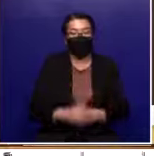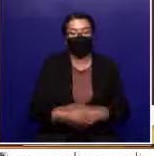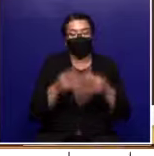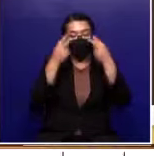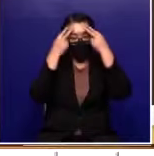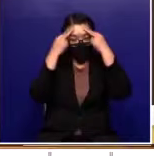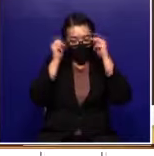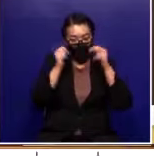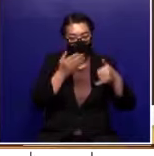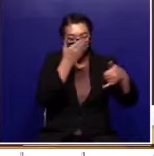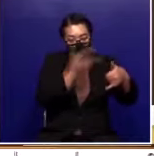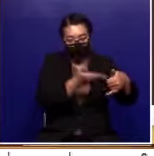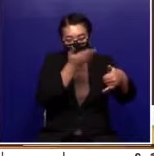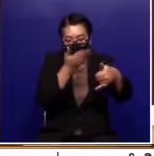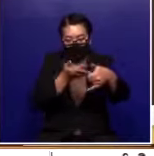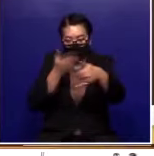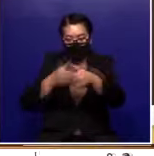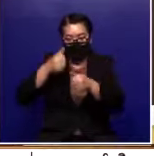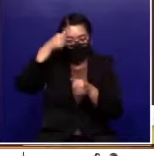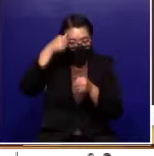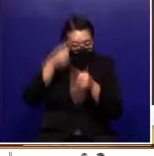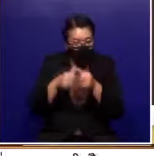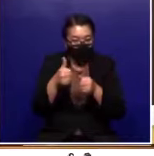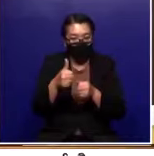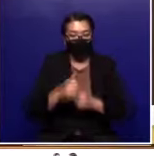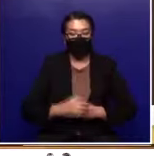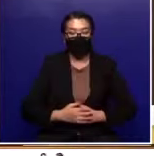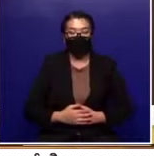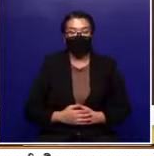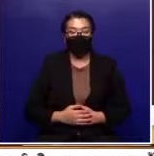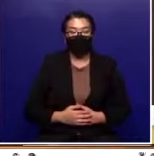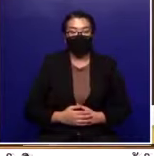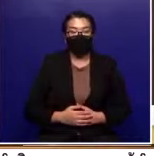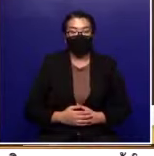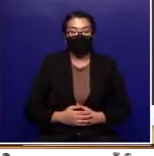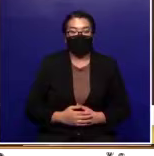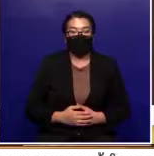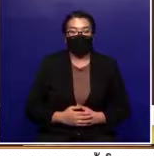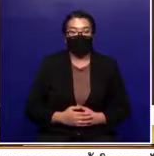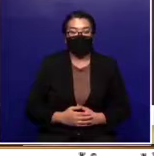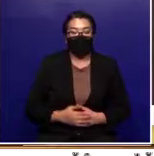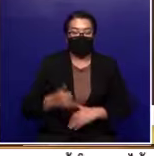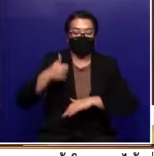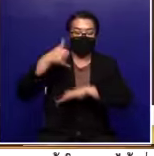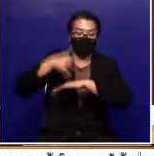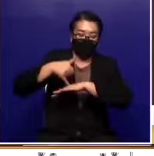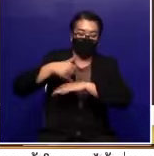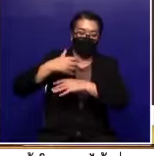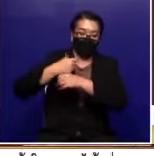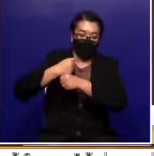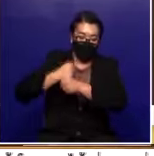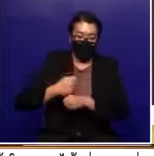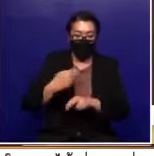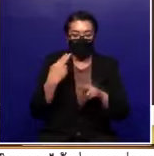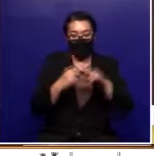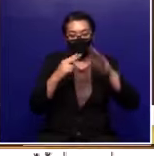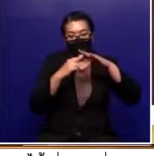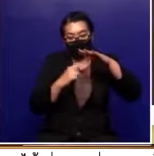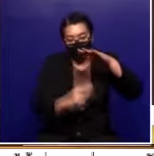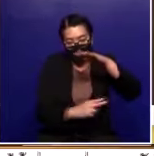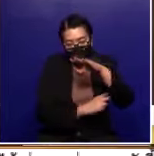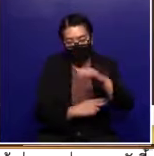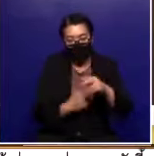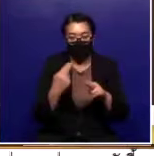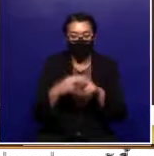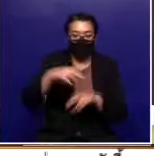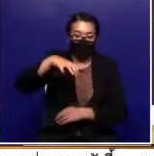แต่ละคนไว้ก็คืออนุสาวรีย์บ้างชื่อของสะพานบ้างชื่อของอาคารสถ